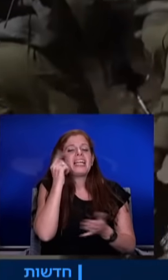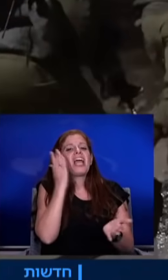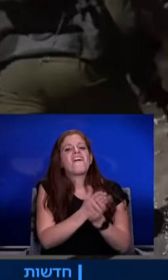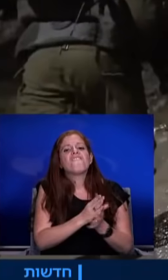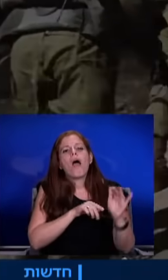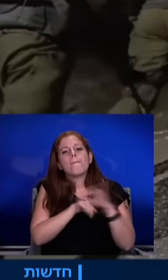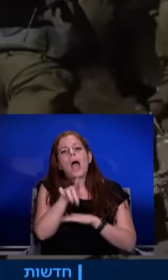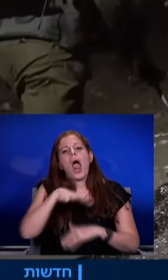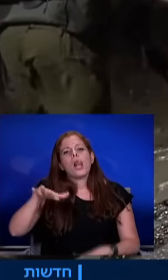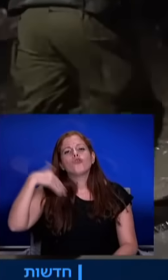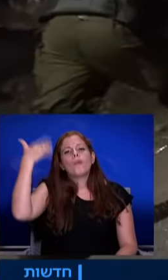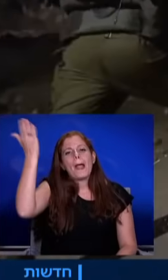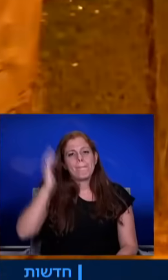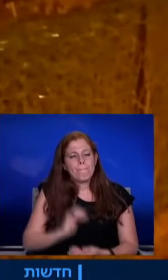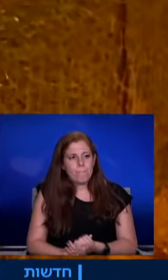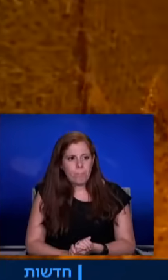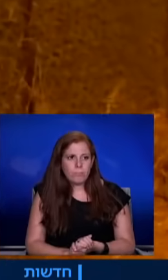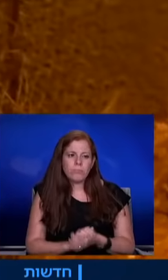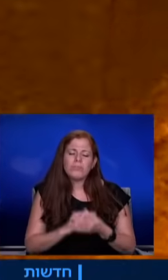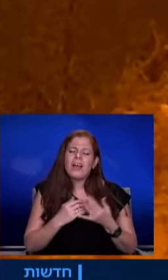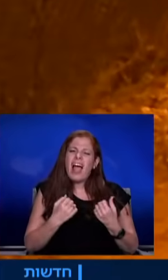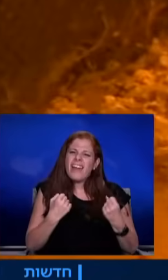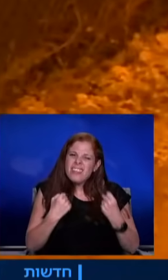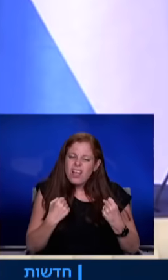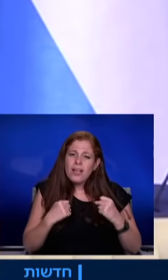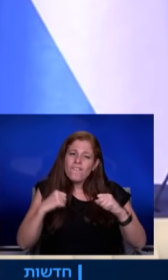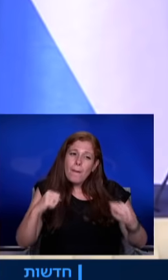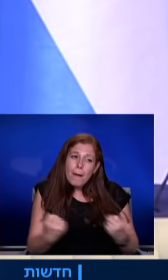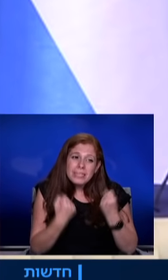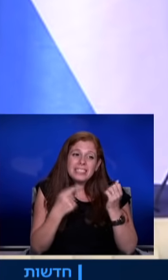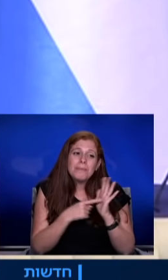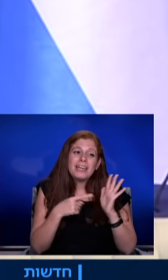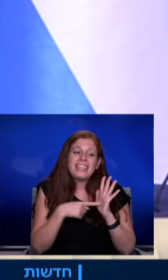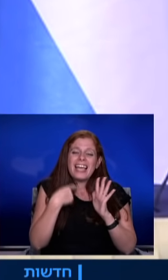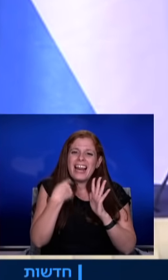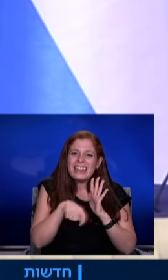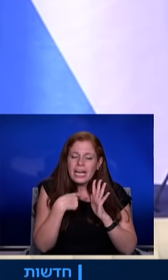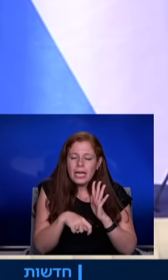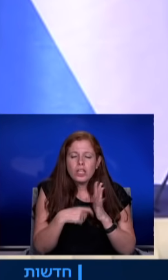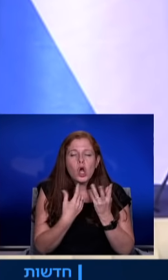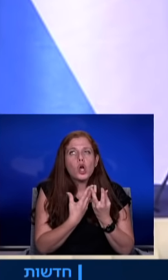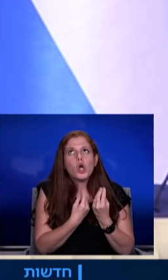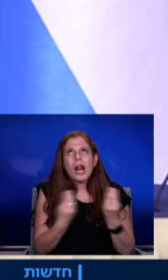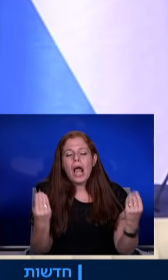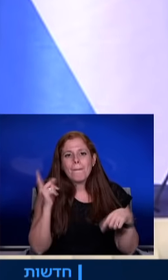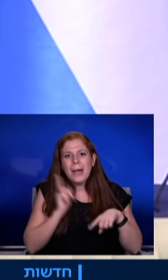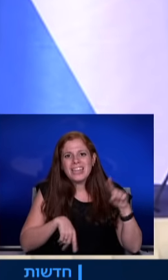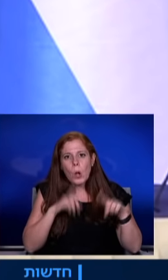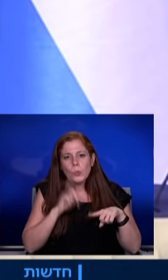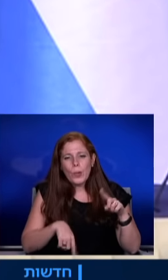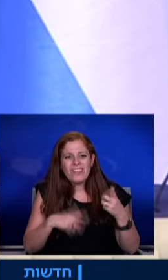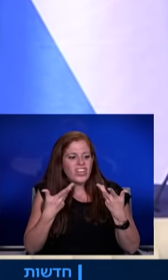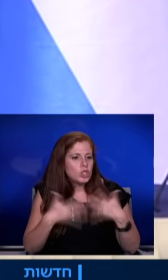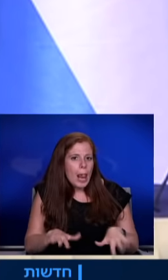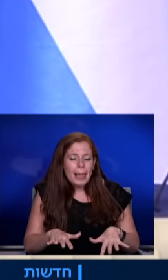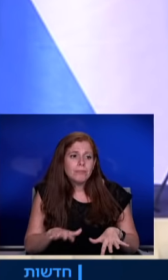בשטחים. כמות האנרגיה והמאמצים כדי לתקן רצף טעויות וכשלים שפשוט לא